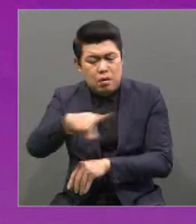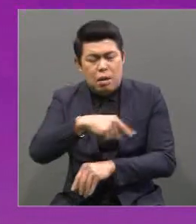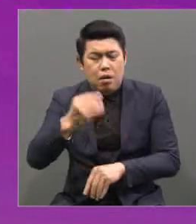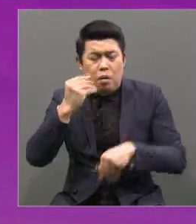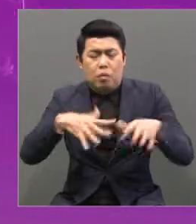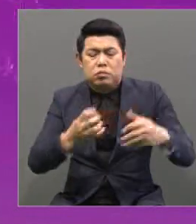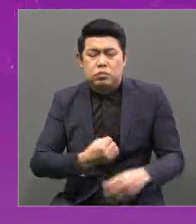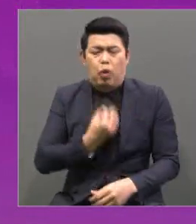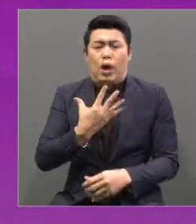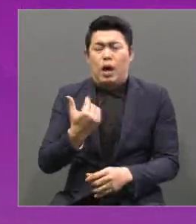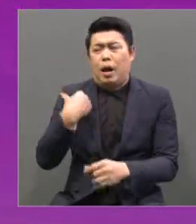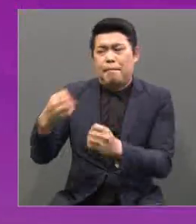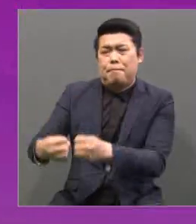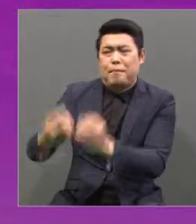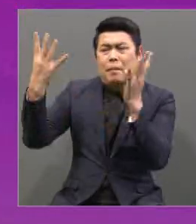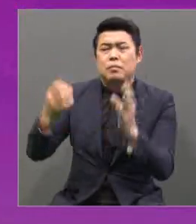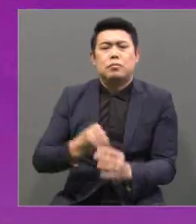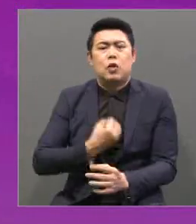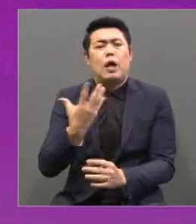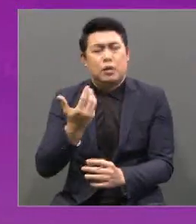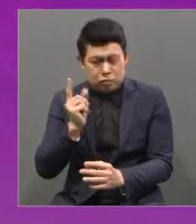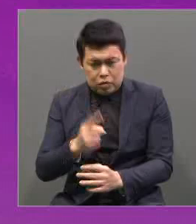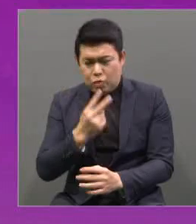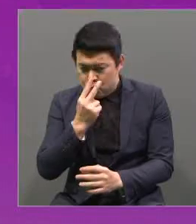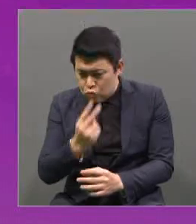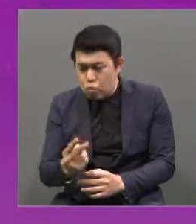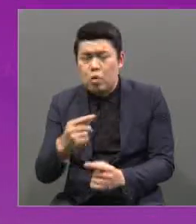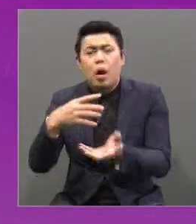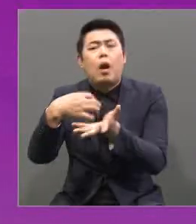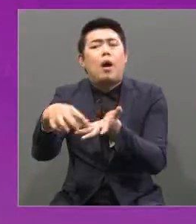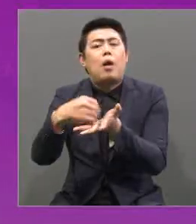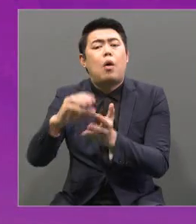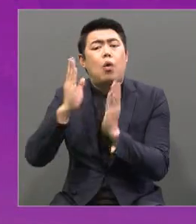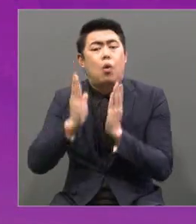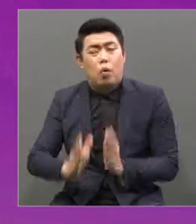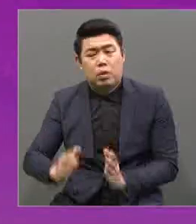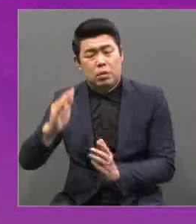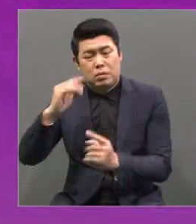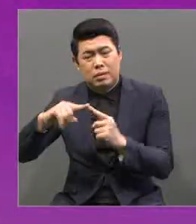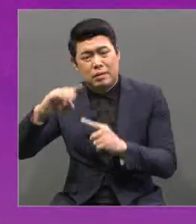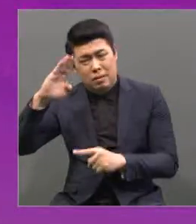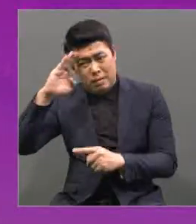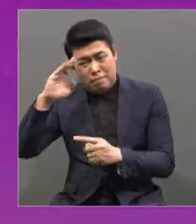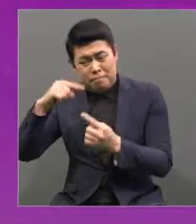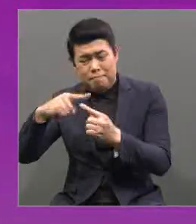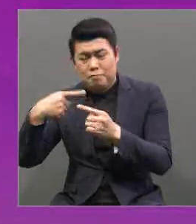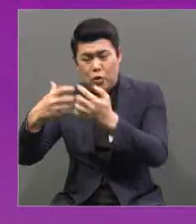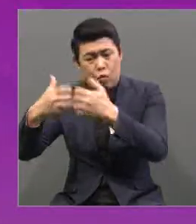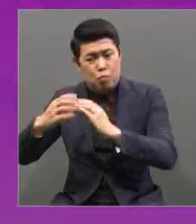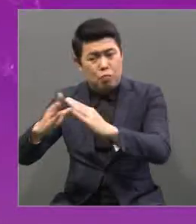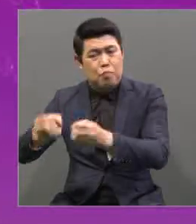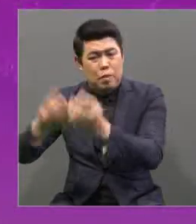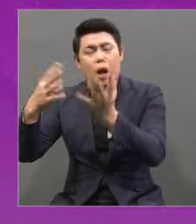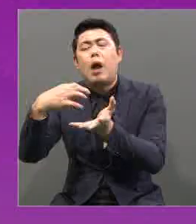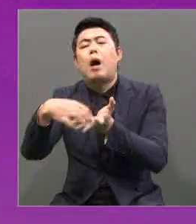กใจแน่นอน เขาก็คิดว่าระเบิดแน่ละ เพราะฉะนั้นต้องไปฟังคำยืนยันนะคะทางเจ้าหน้าที่ผู้อำนวยการกองโรงงานวัตถุระ